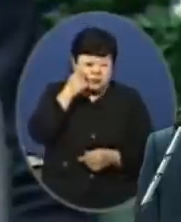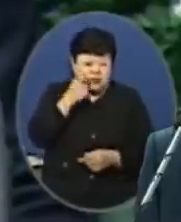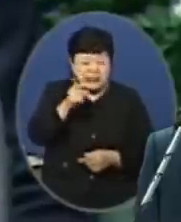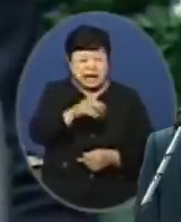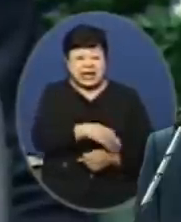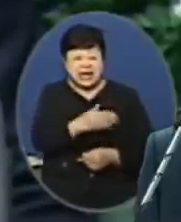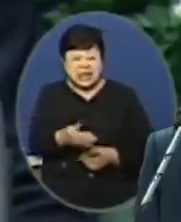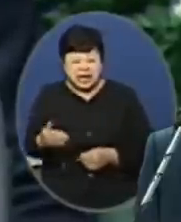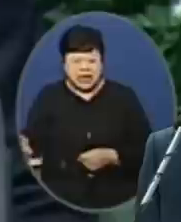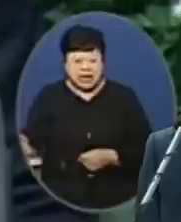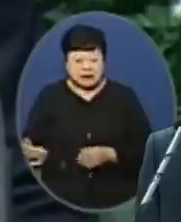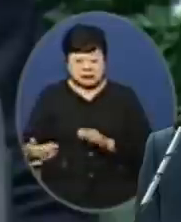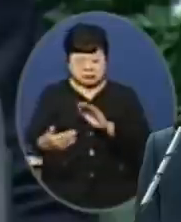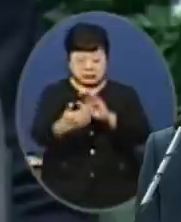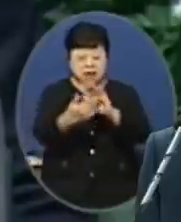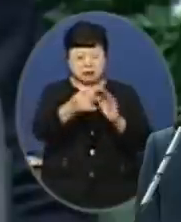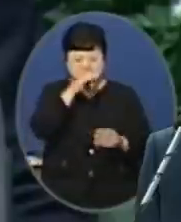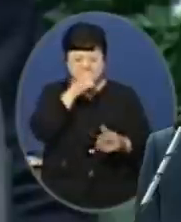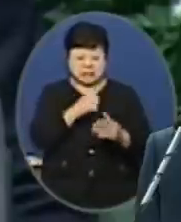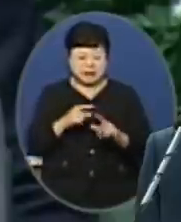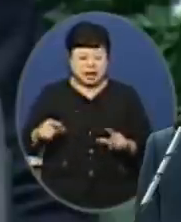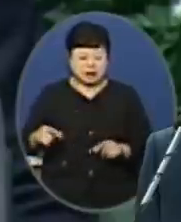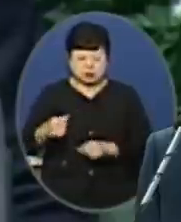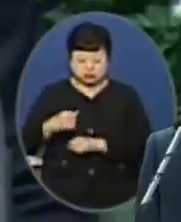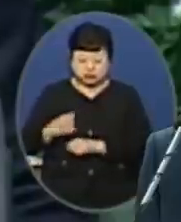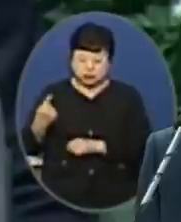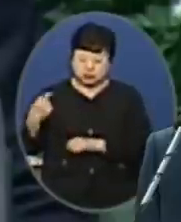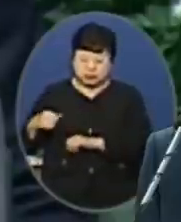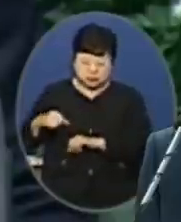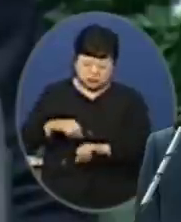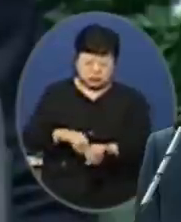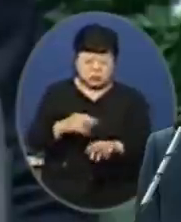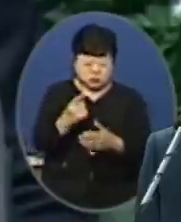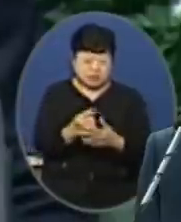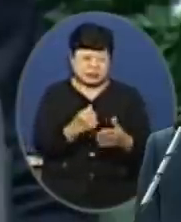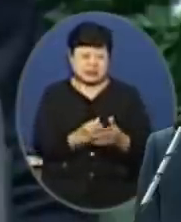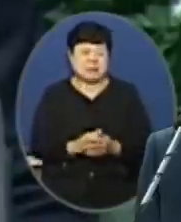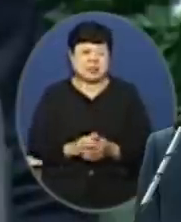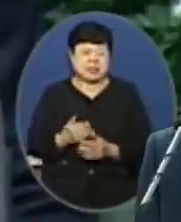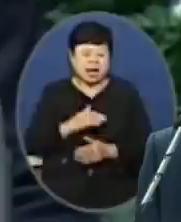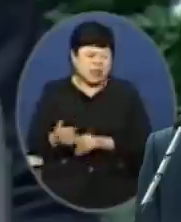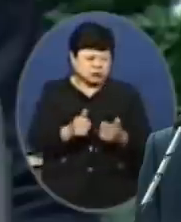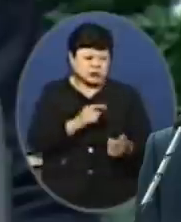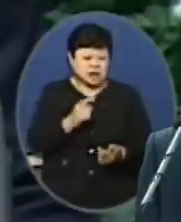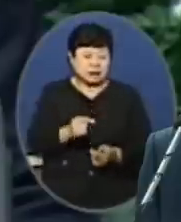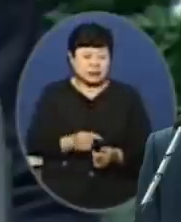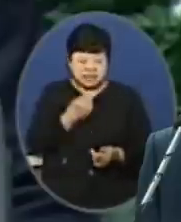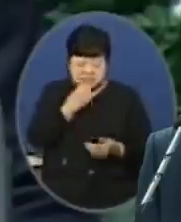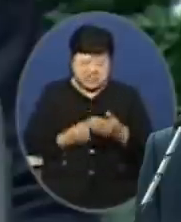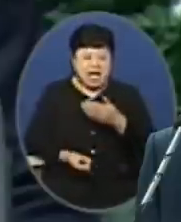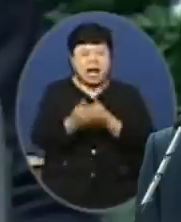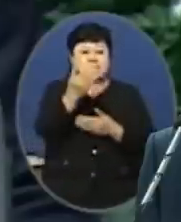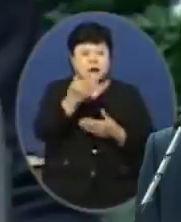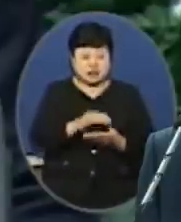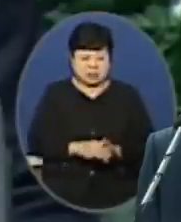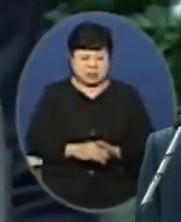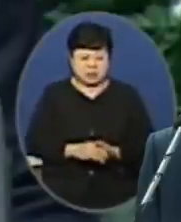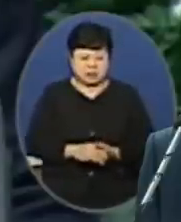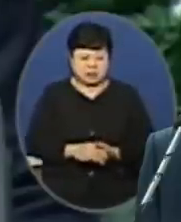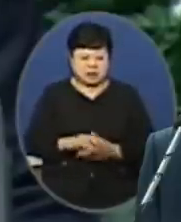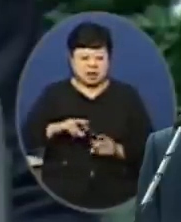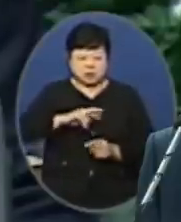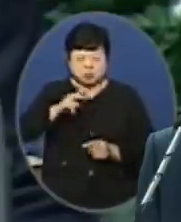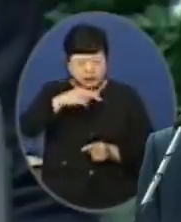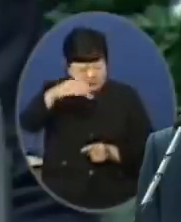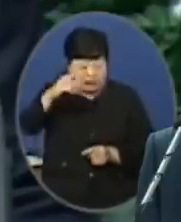강이 우리를 막고 있고 애굽의 대군대가 뒤에 와 있으니 다 죽는다. 항복하고 도로 애굽으로